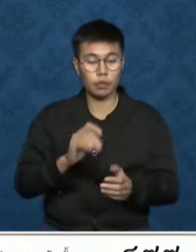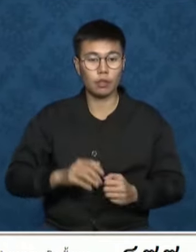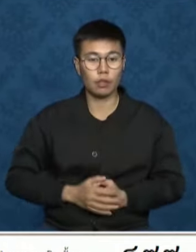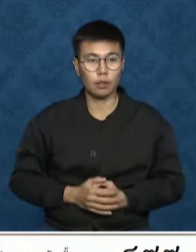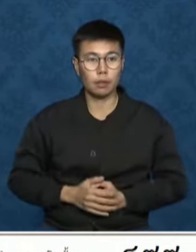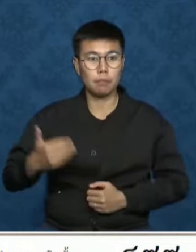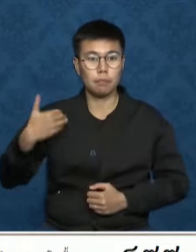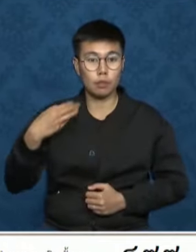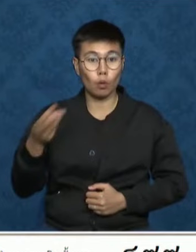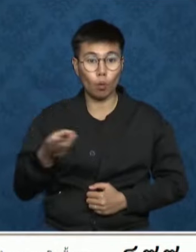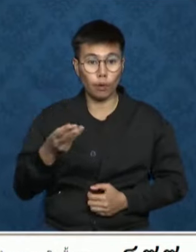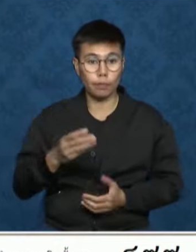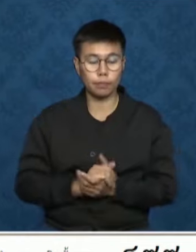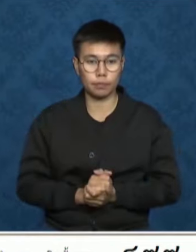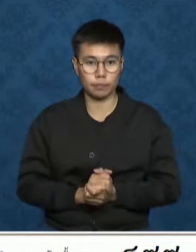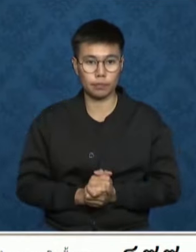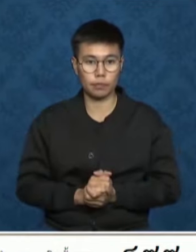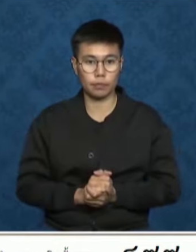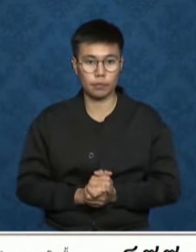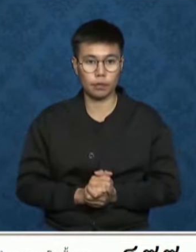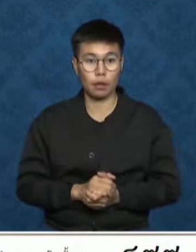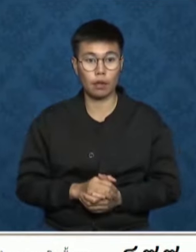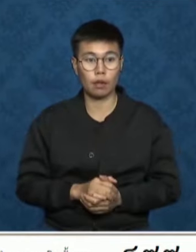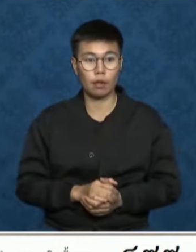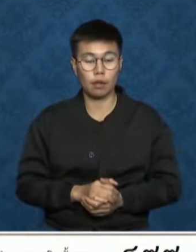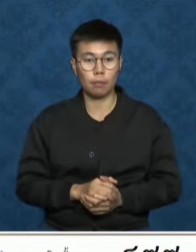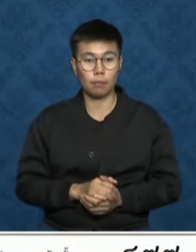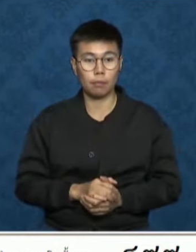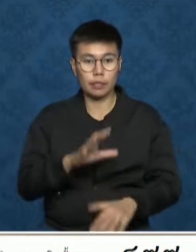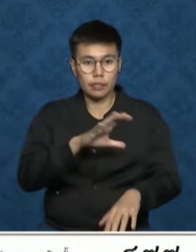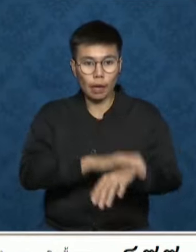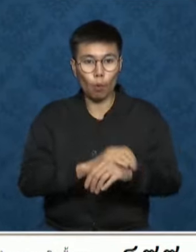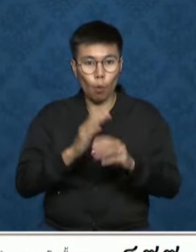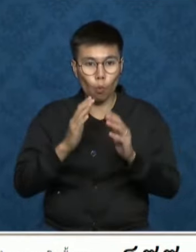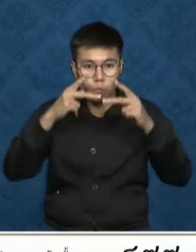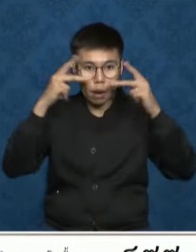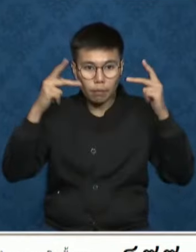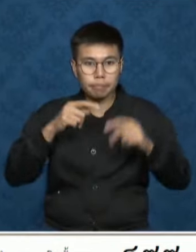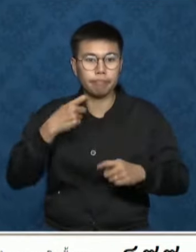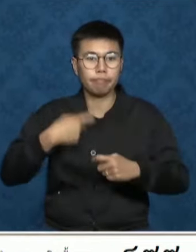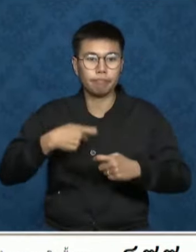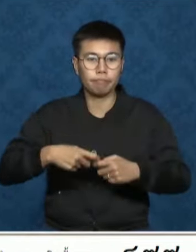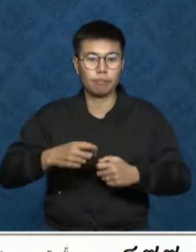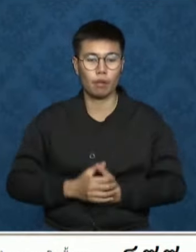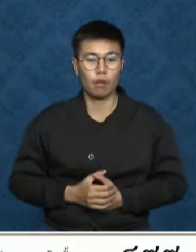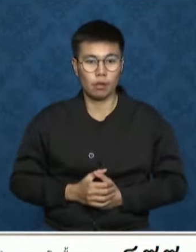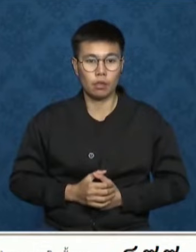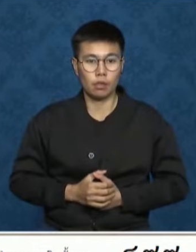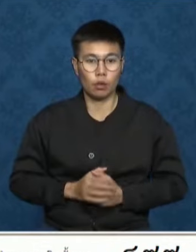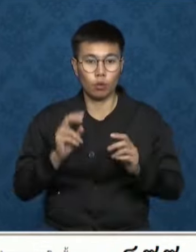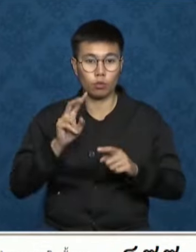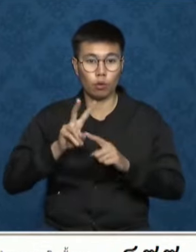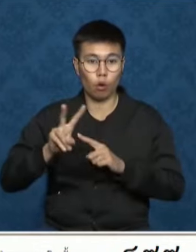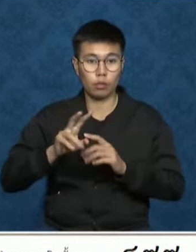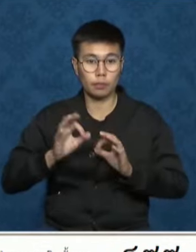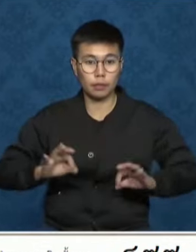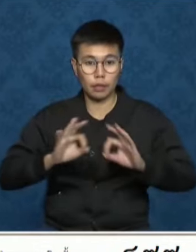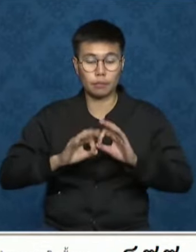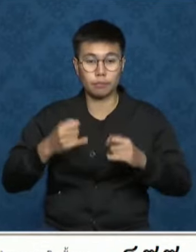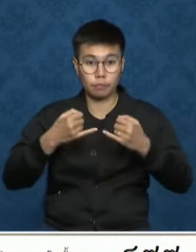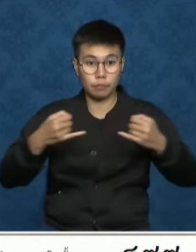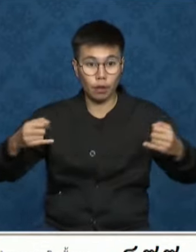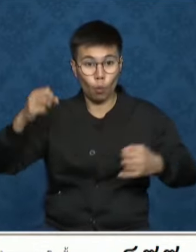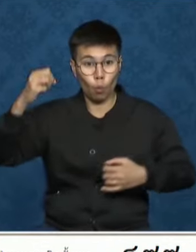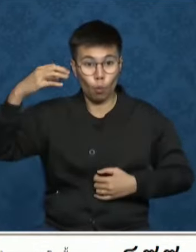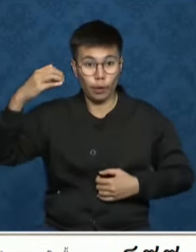เรียนตวาม